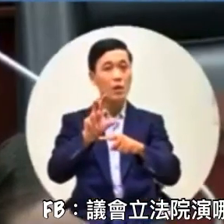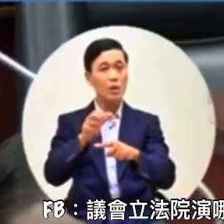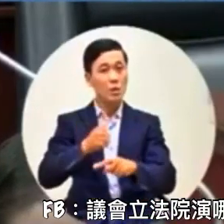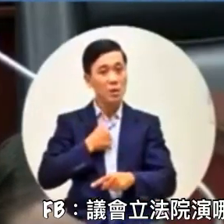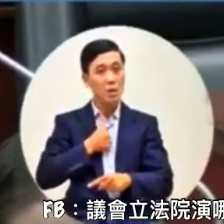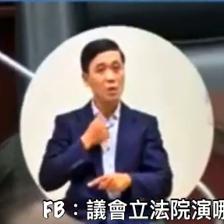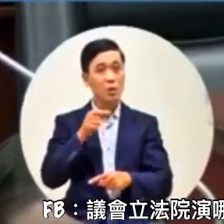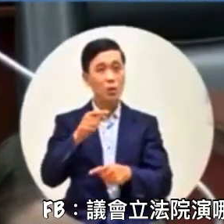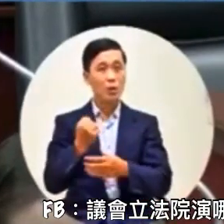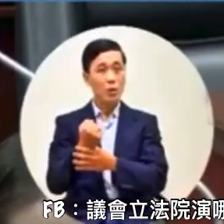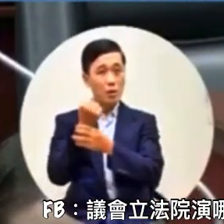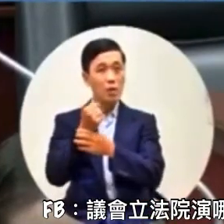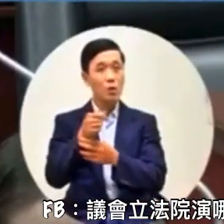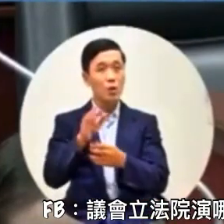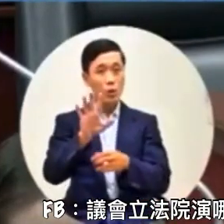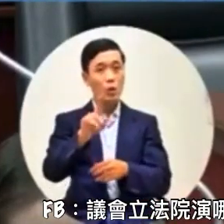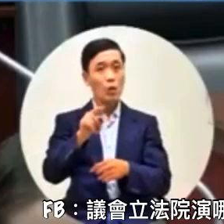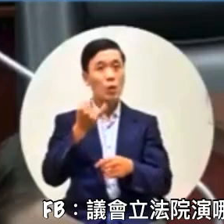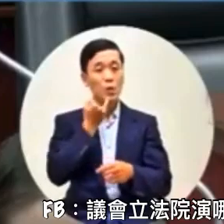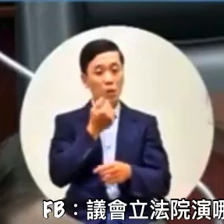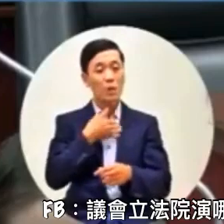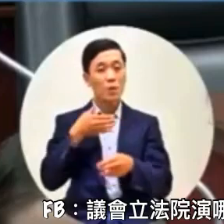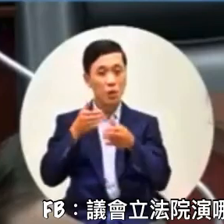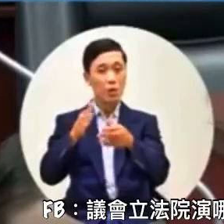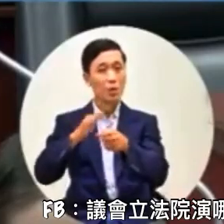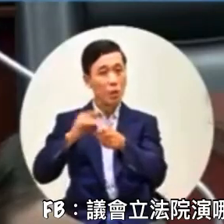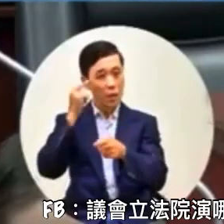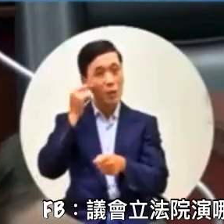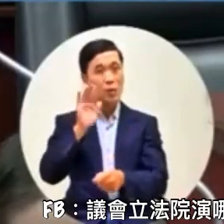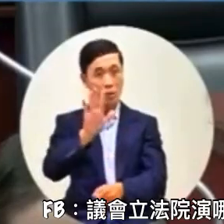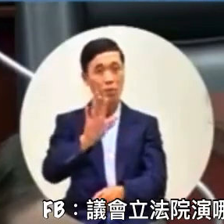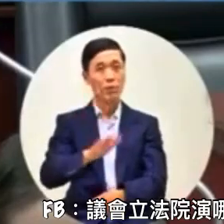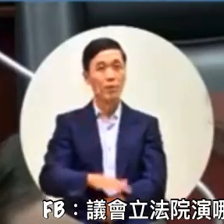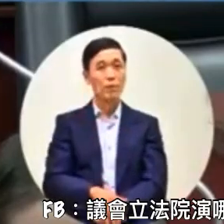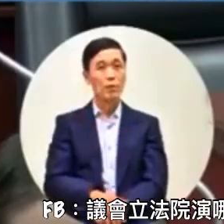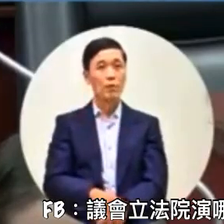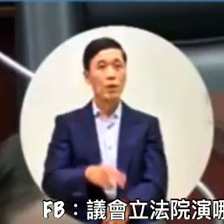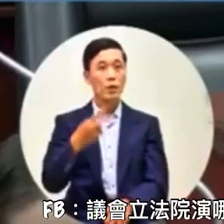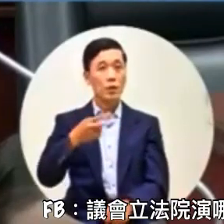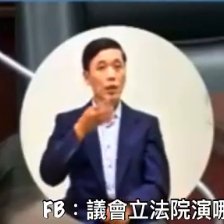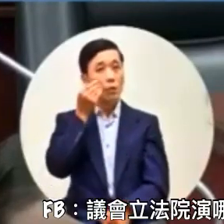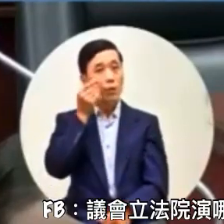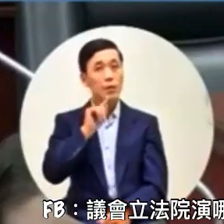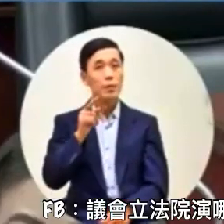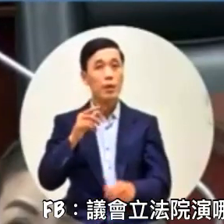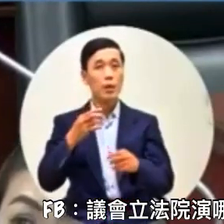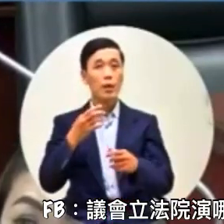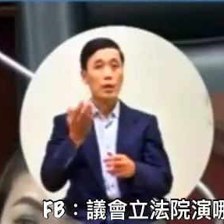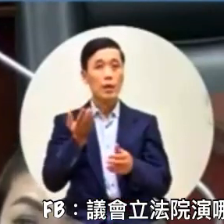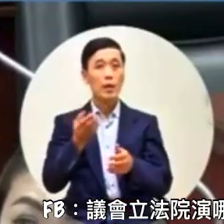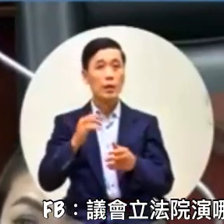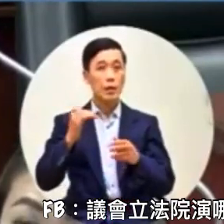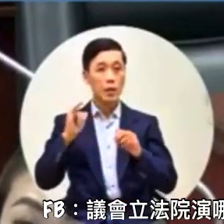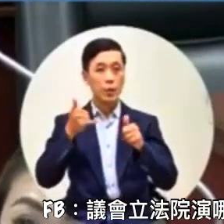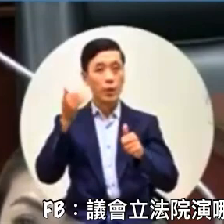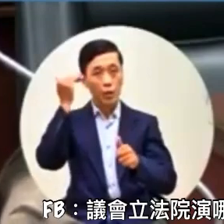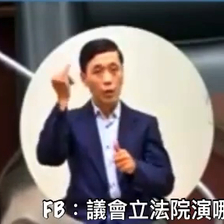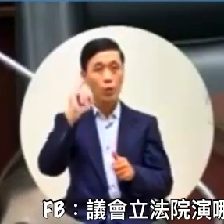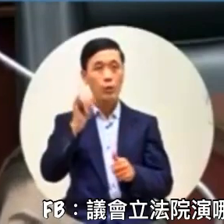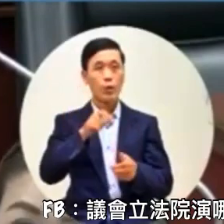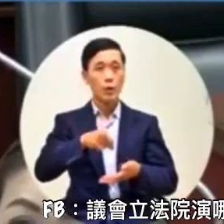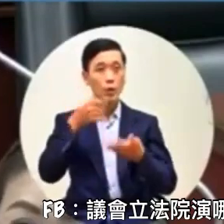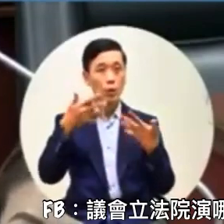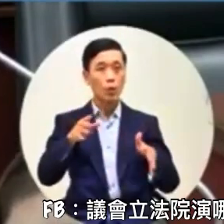的 有一种肯定啦，谢谢。我们来看我们刚刚我们高议员也有讲到的，我们